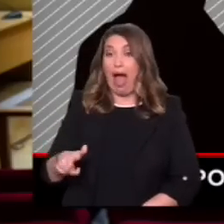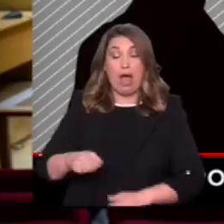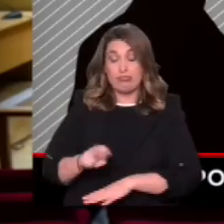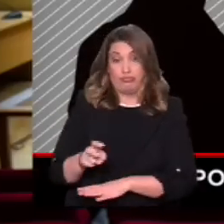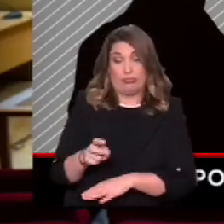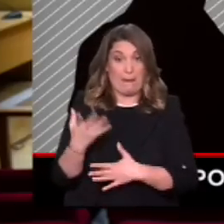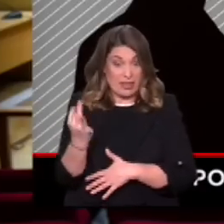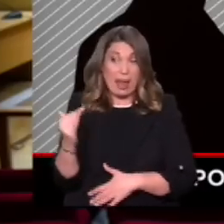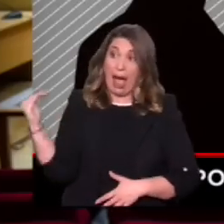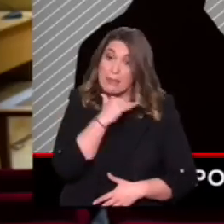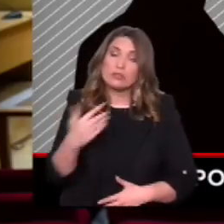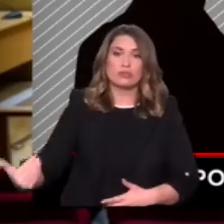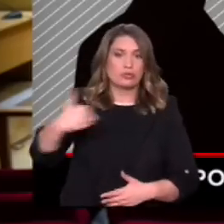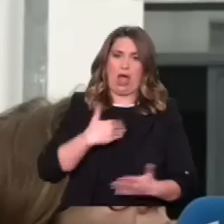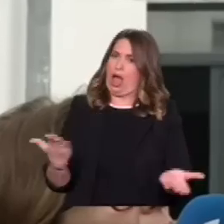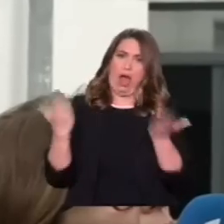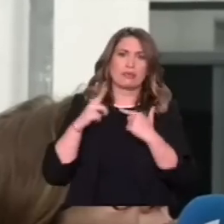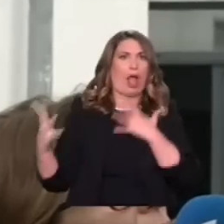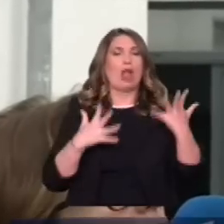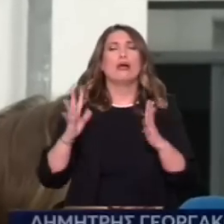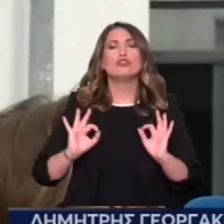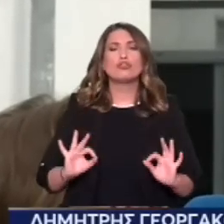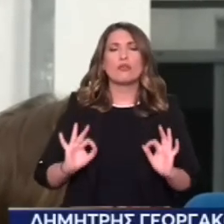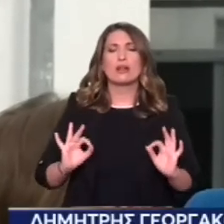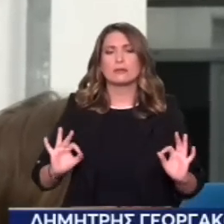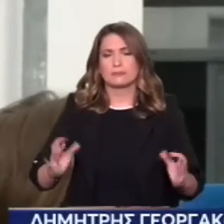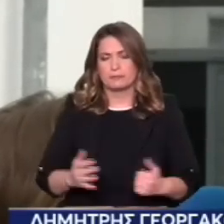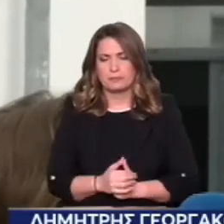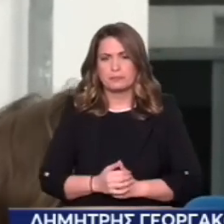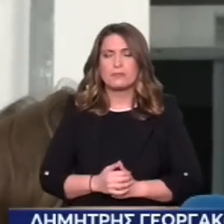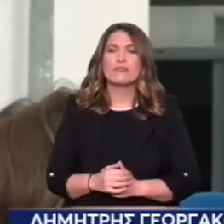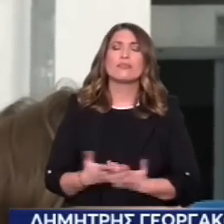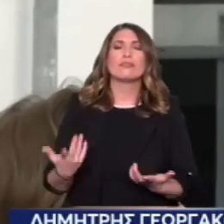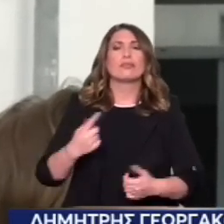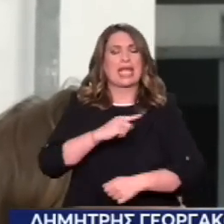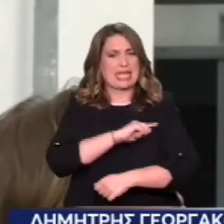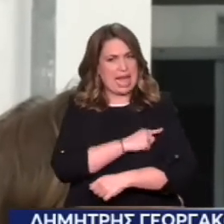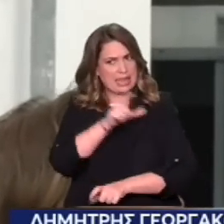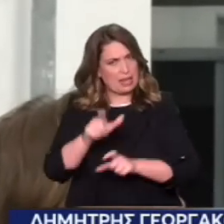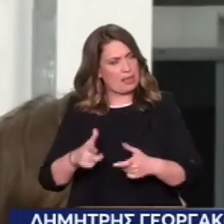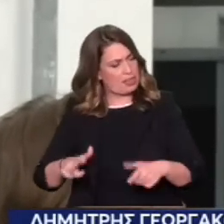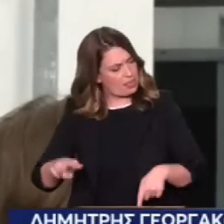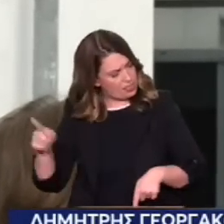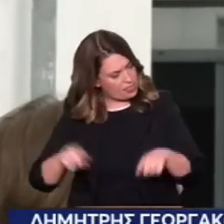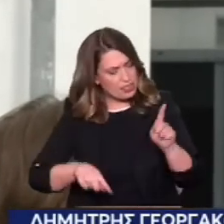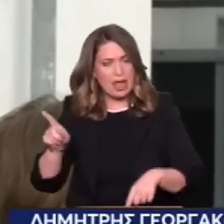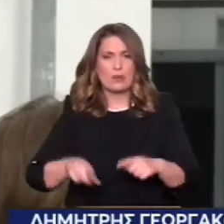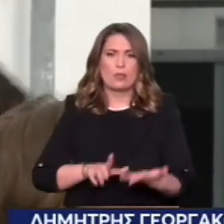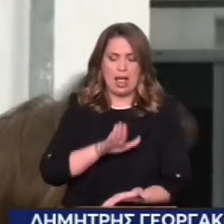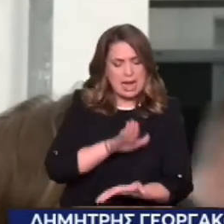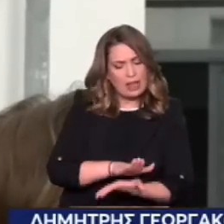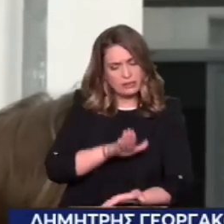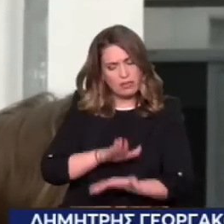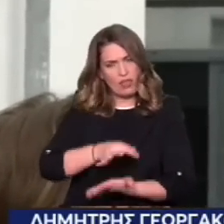δεν ήρθε άμεσα στο νοσοκομείο πανικόβλητη. Οι μάρτυρες, ειδικά οι γιατροί, που θα καταθέσουν τα περιστατικά που μας ενδιαφέρουν για